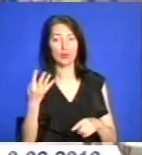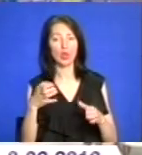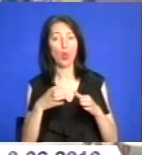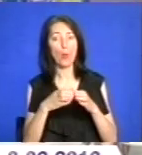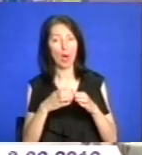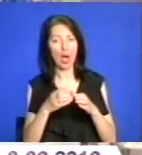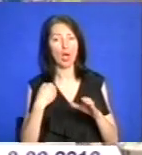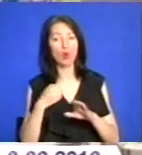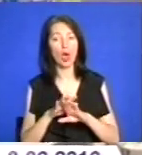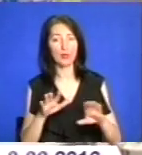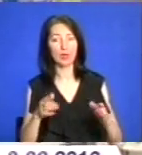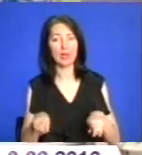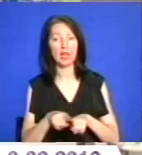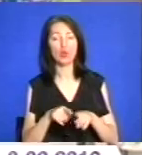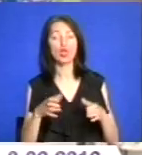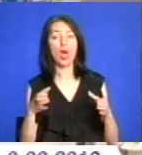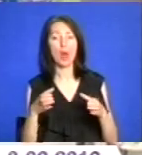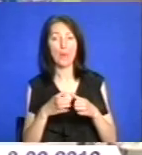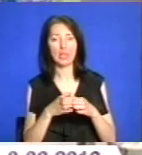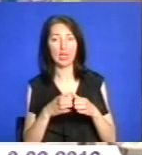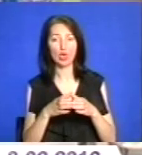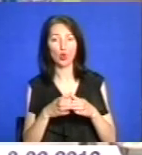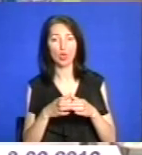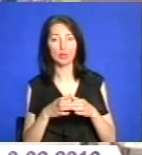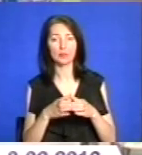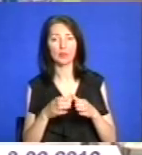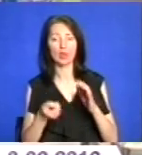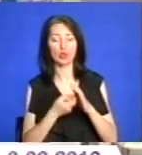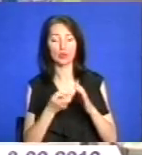бригаду, а також в батальйон, розвідувальний батальйон.